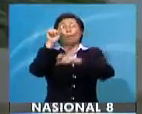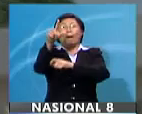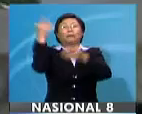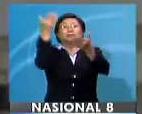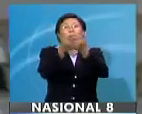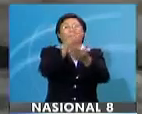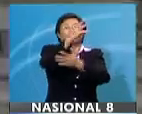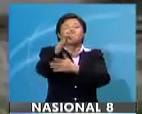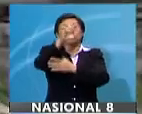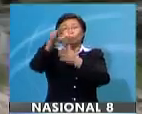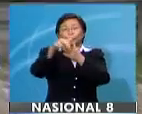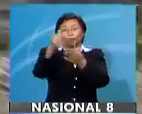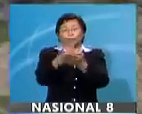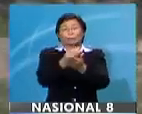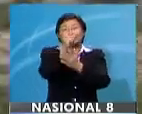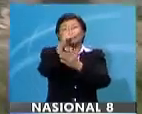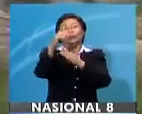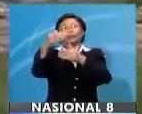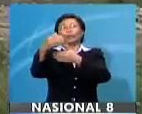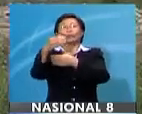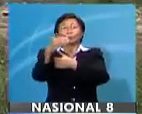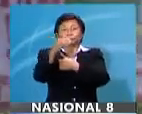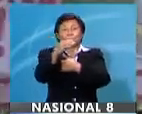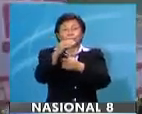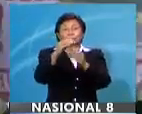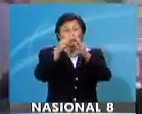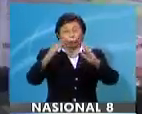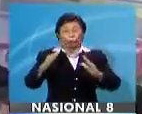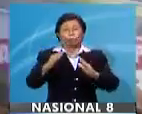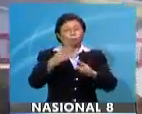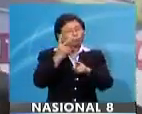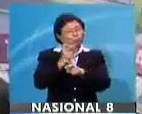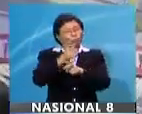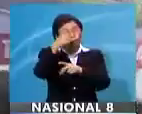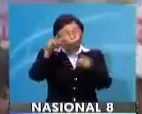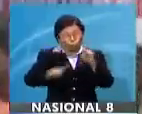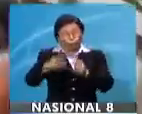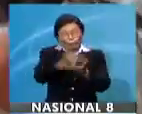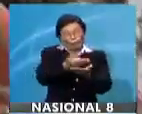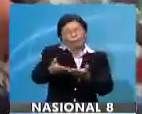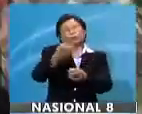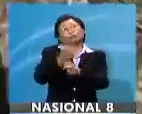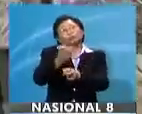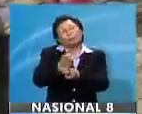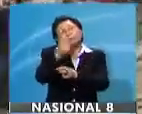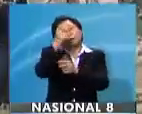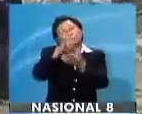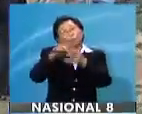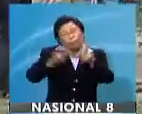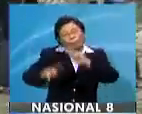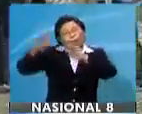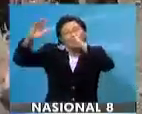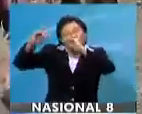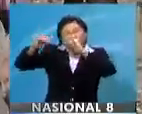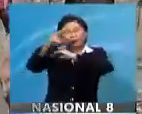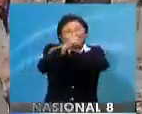mencecah RM600,000 seunit juga disifatkan amat mustahil untuk penduduk setempat memilikinya. Justru penduduk berharap